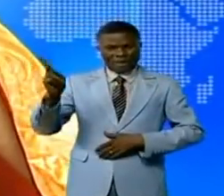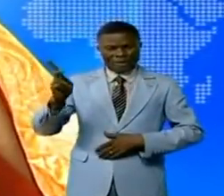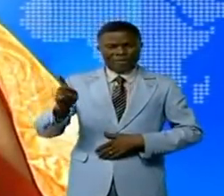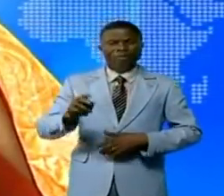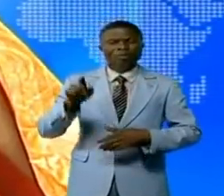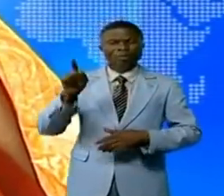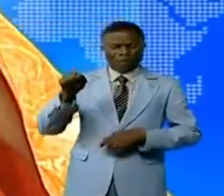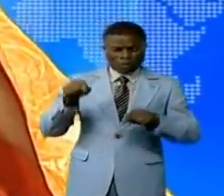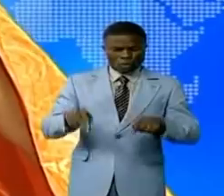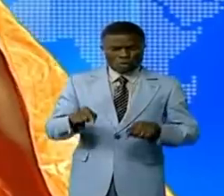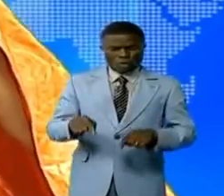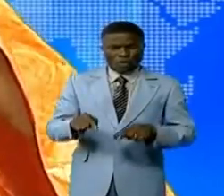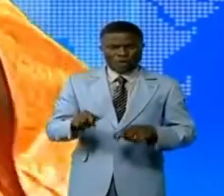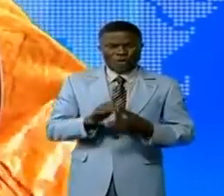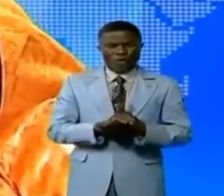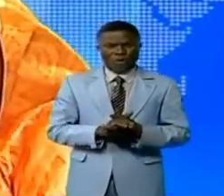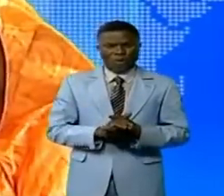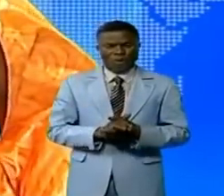Gandajika. Aujourd'hui,